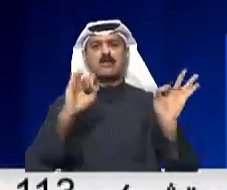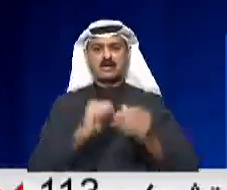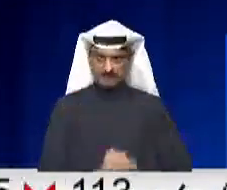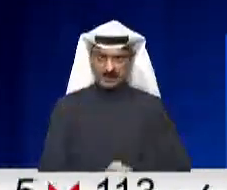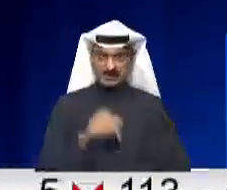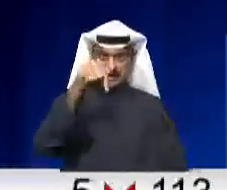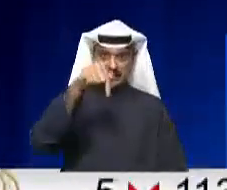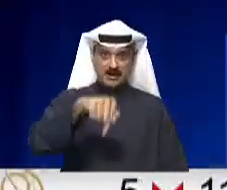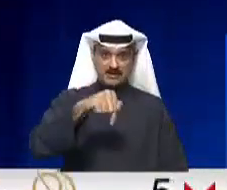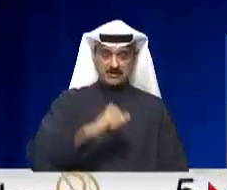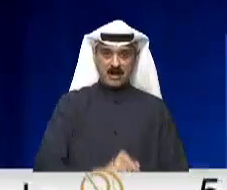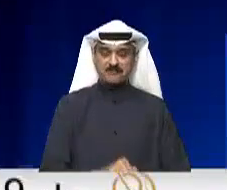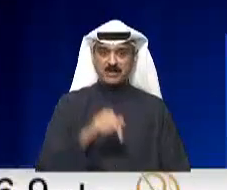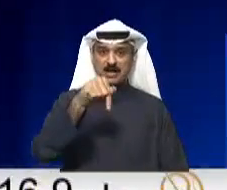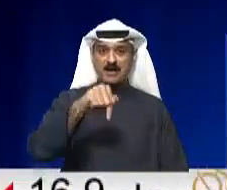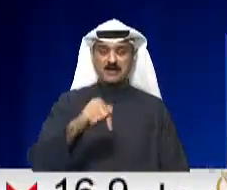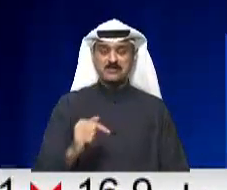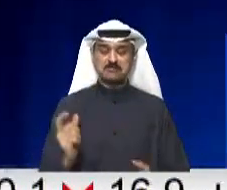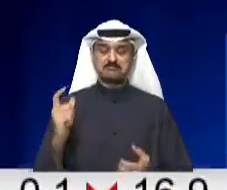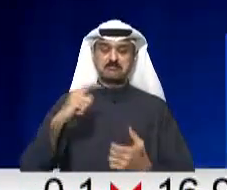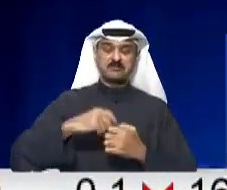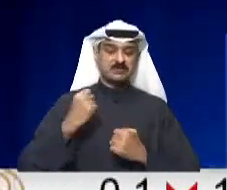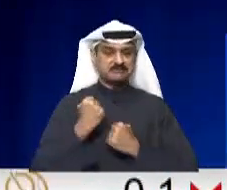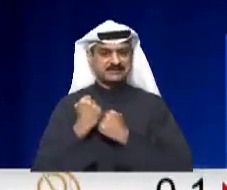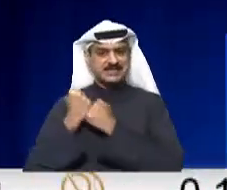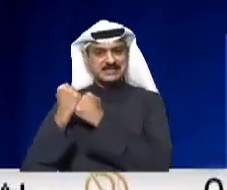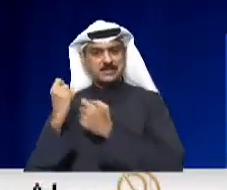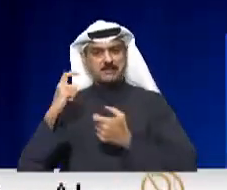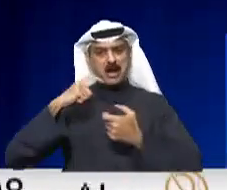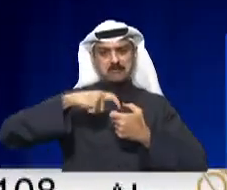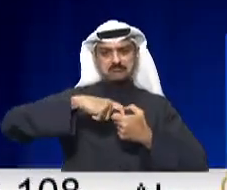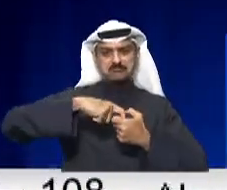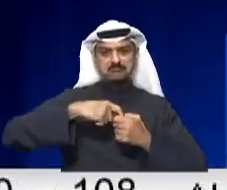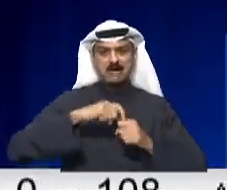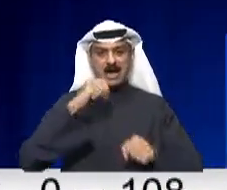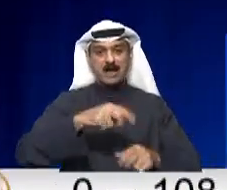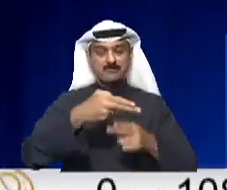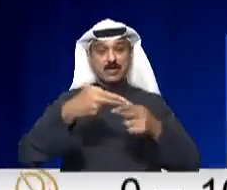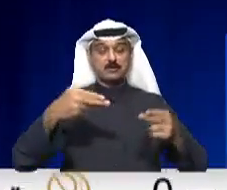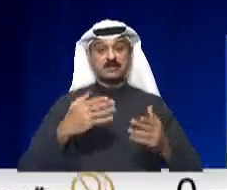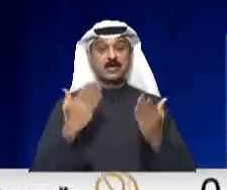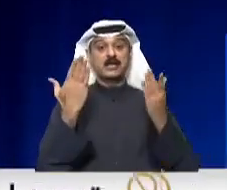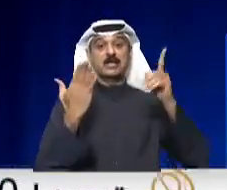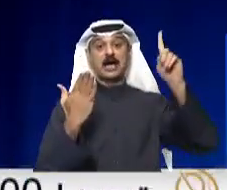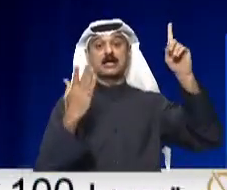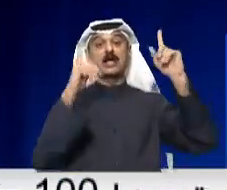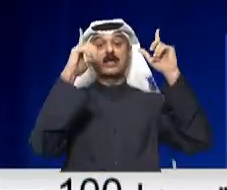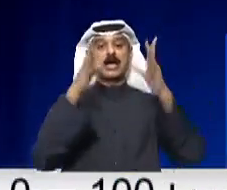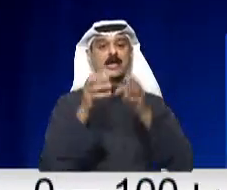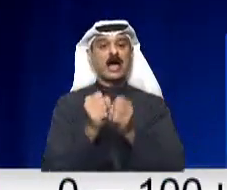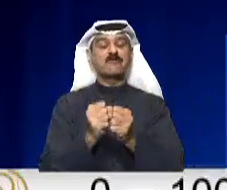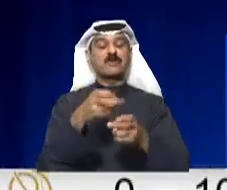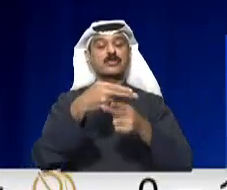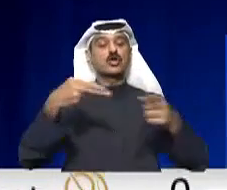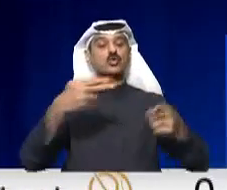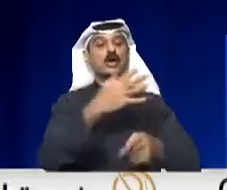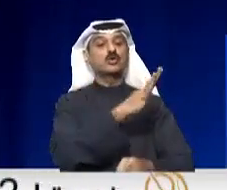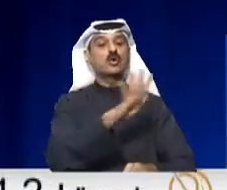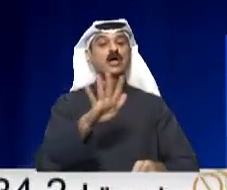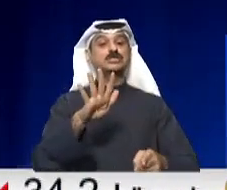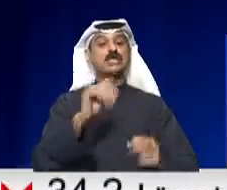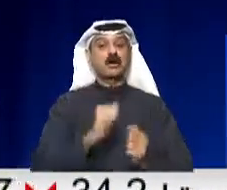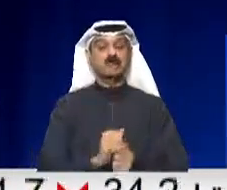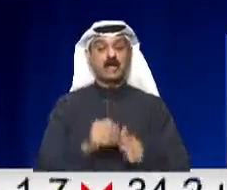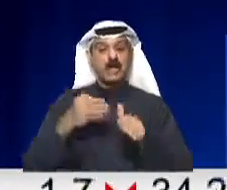جسدت المعاني السامية للولاء والانتماء الوطني، داعيا العلي القدير أن يحفظ الكويت وشعبها في ظل